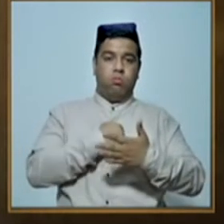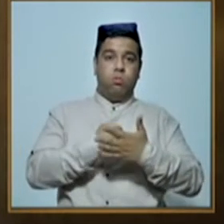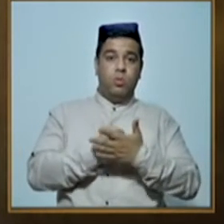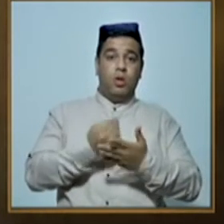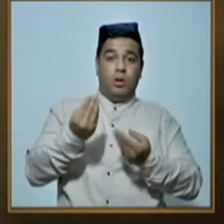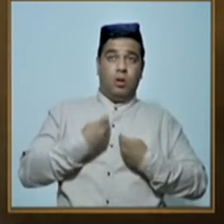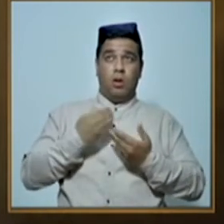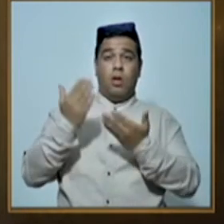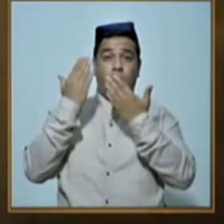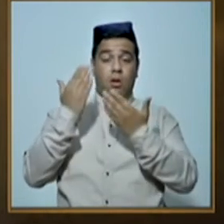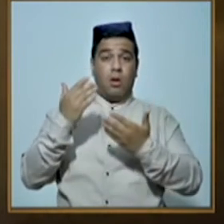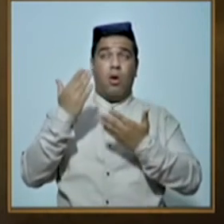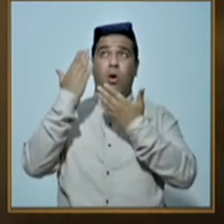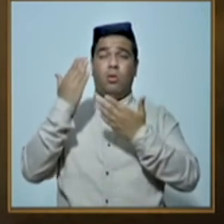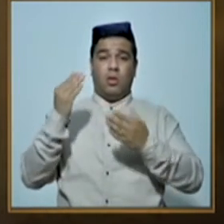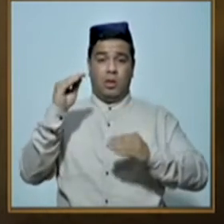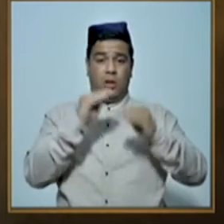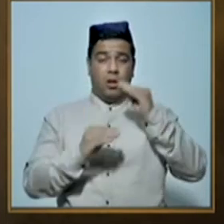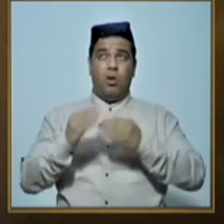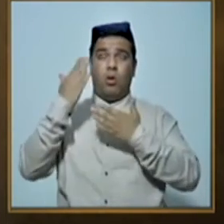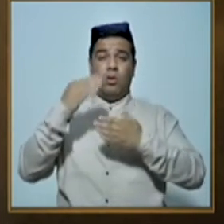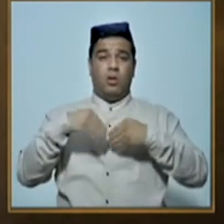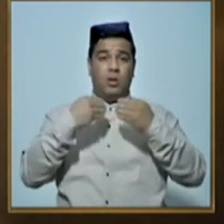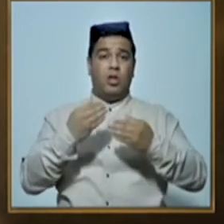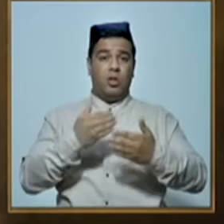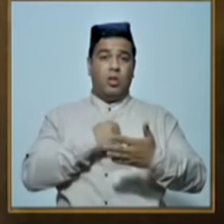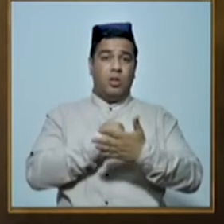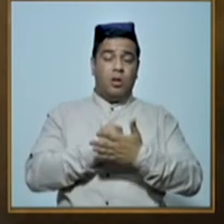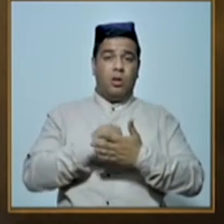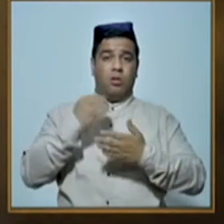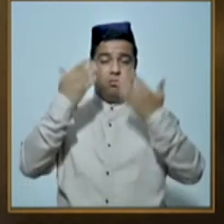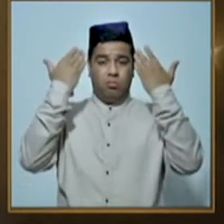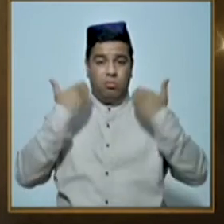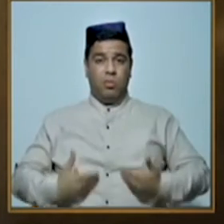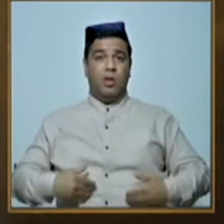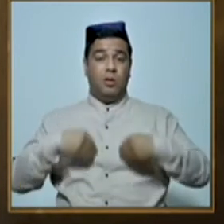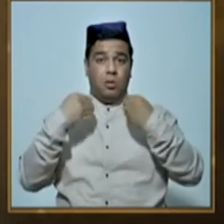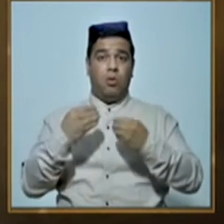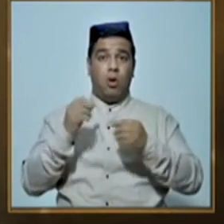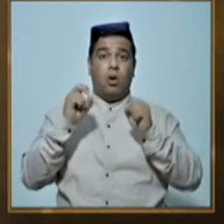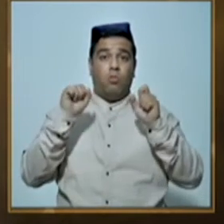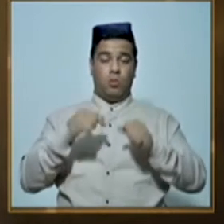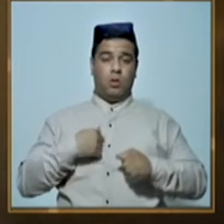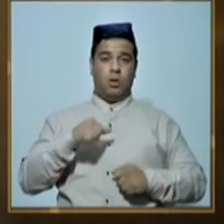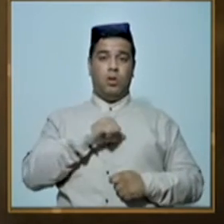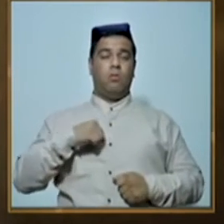beribdi. Alloh yaratgan banda Alloh bergan sifat bilan Allohga qana qilib manmanlik qiladi axir?